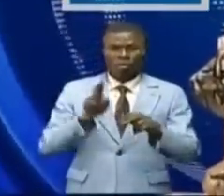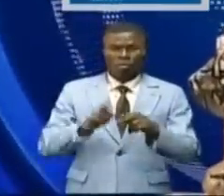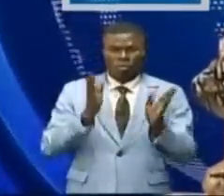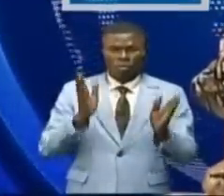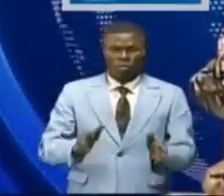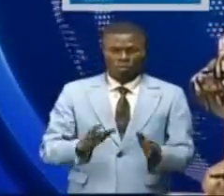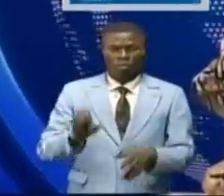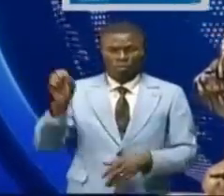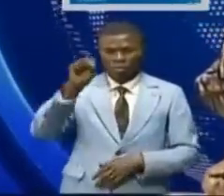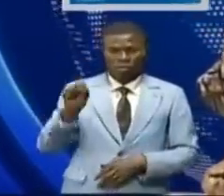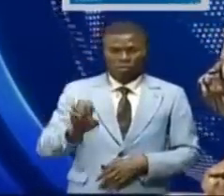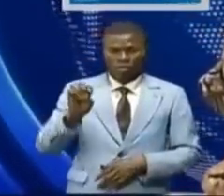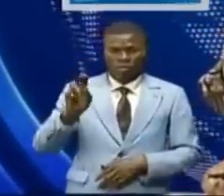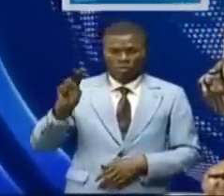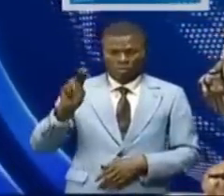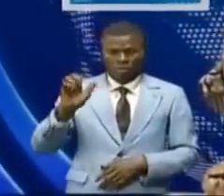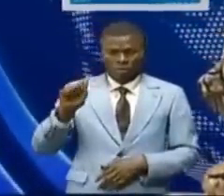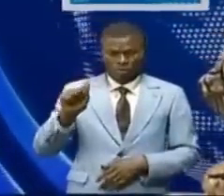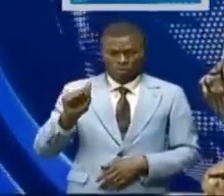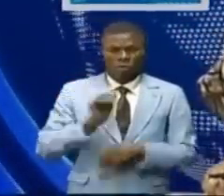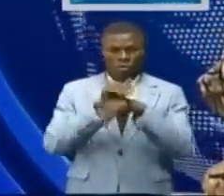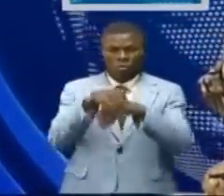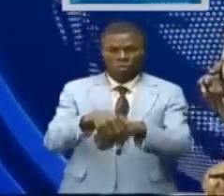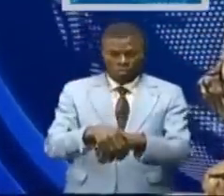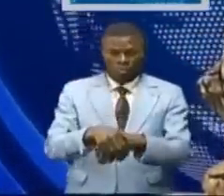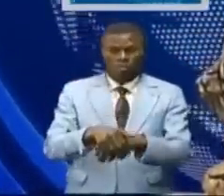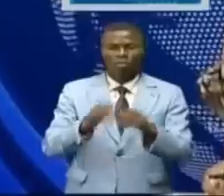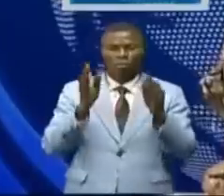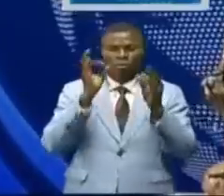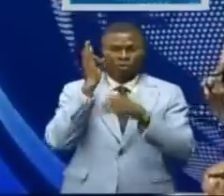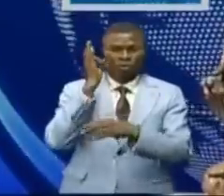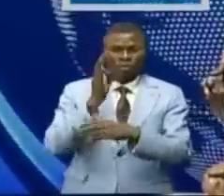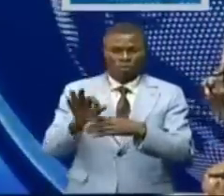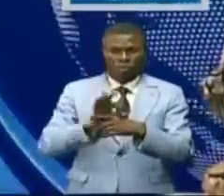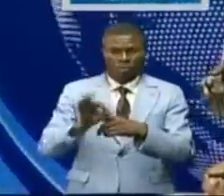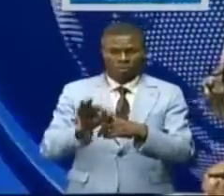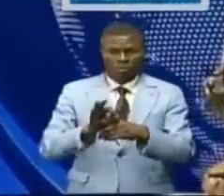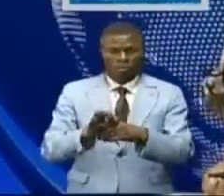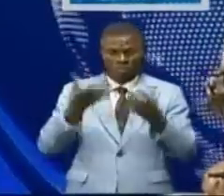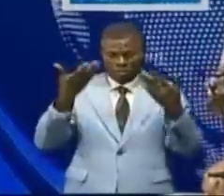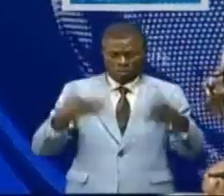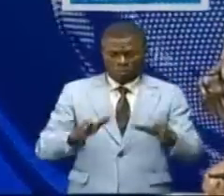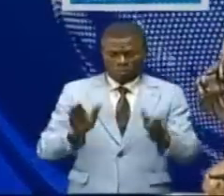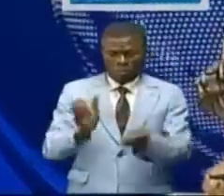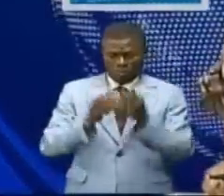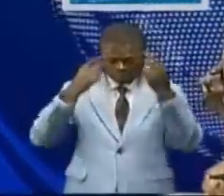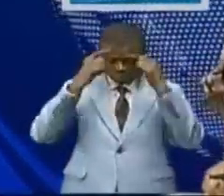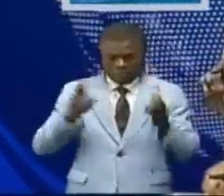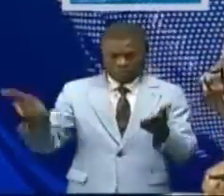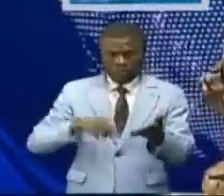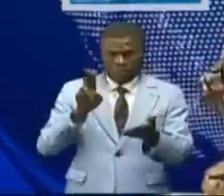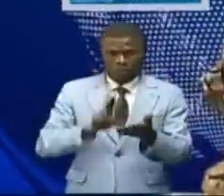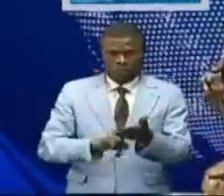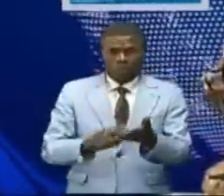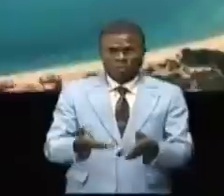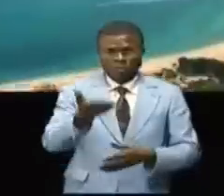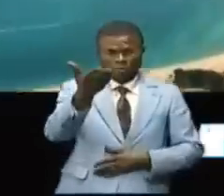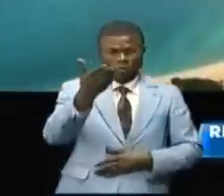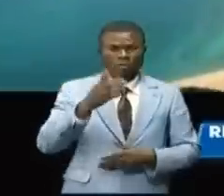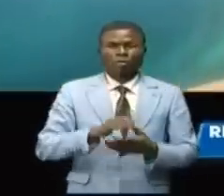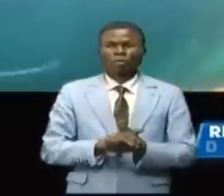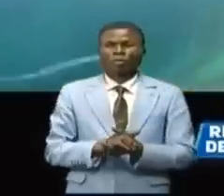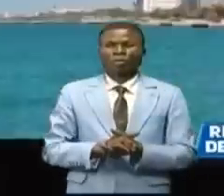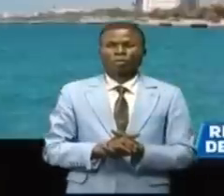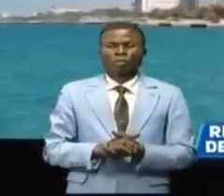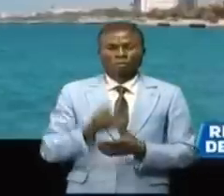la CNRF, Adlar Kisula, a participé à ces assises avant de conclure plusieurs accords. Et Guy Matundu.